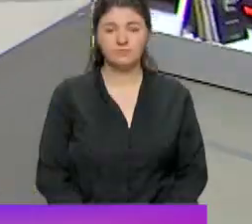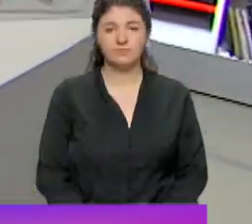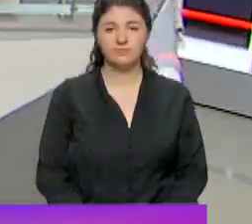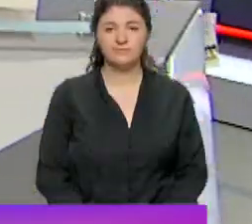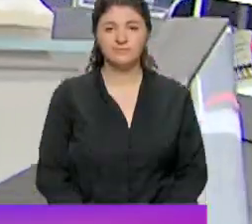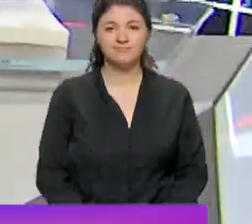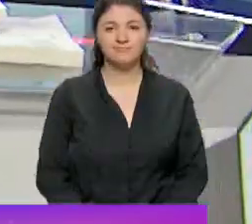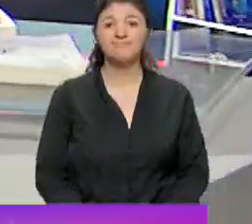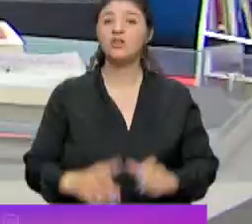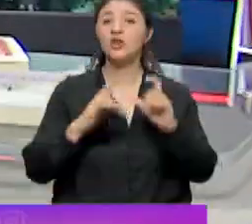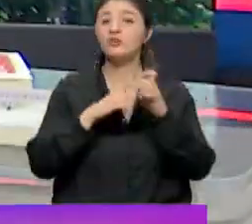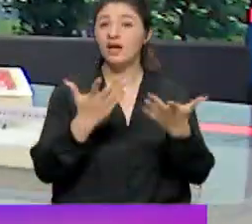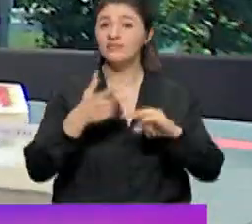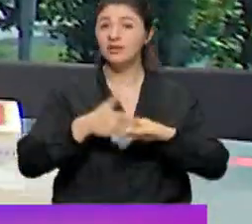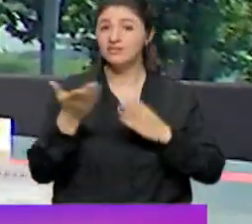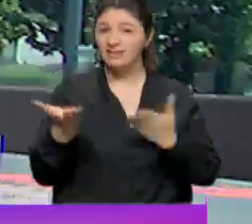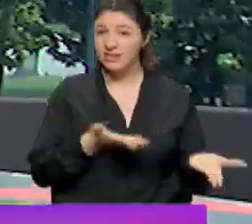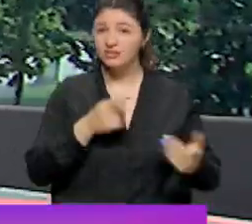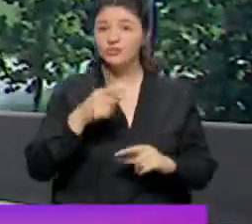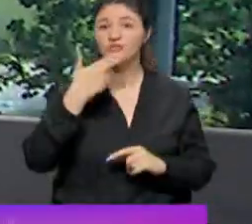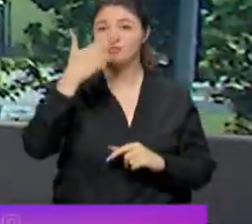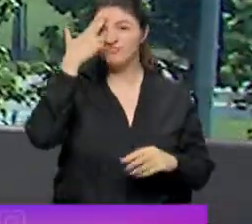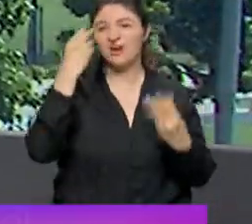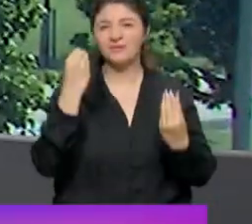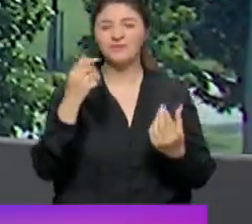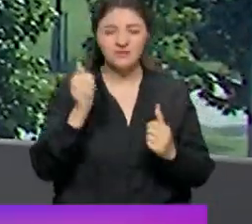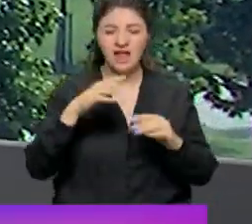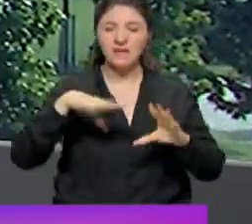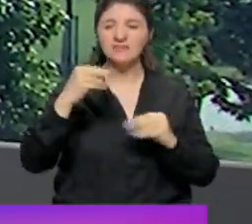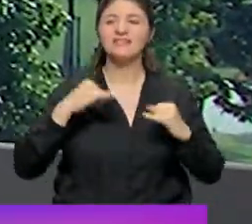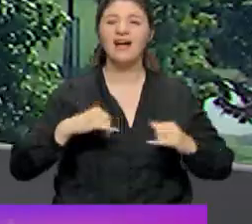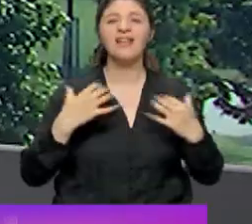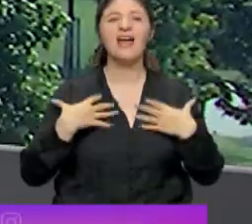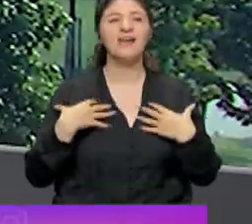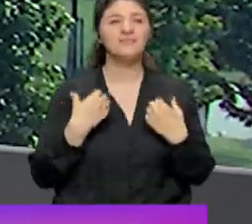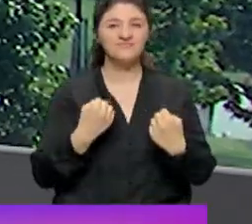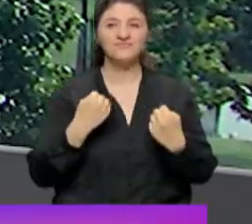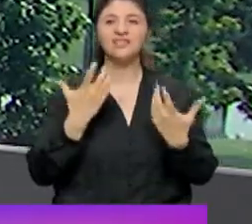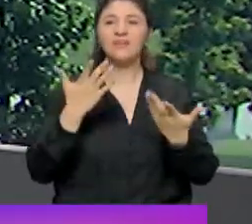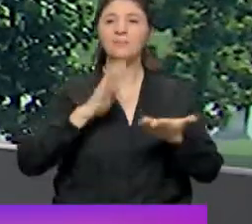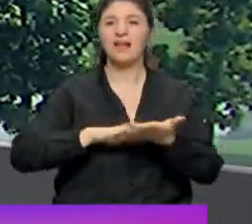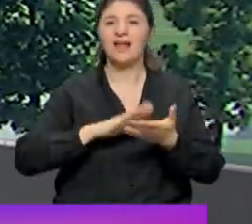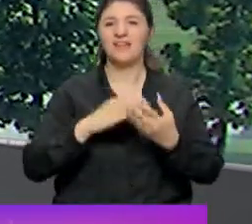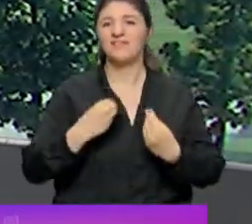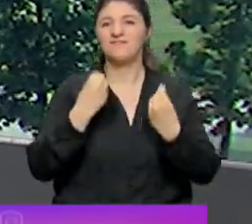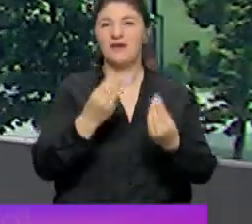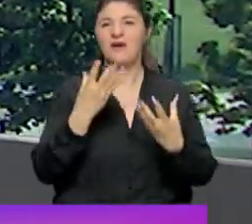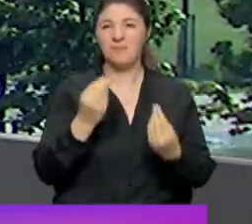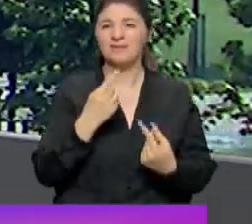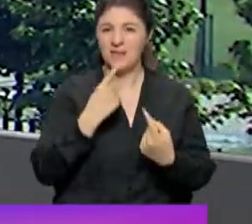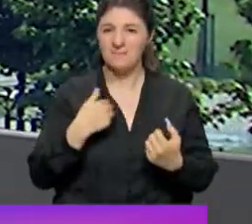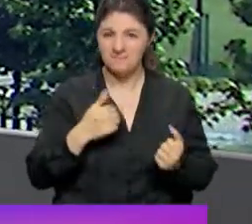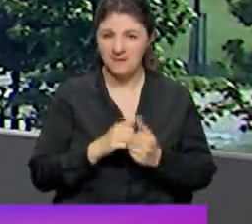da günaydın hoş geldiniz şu cuma gününün hepinize sağlık Esenlik Huzur ve bereket getirmesi